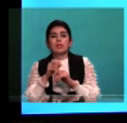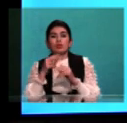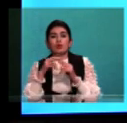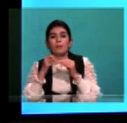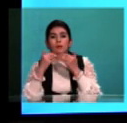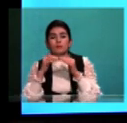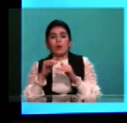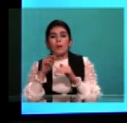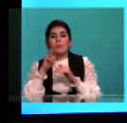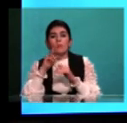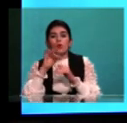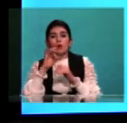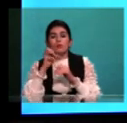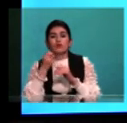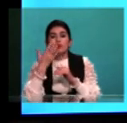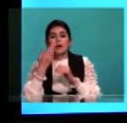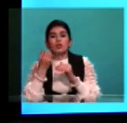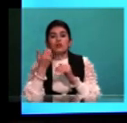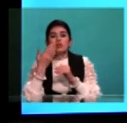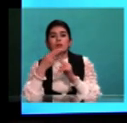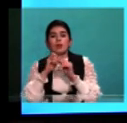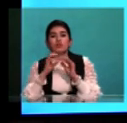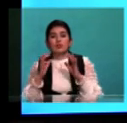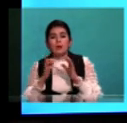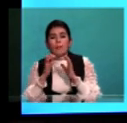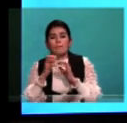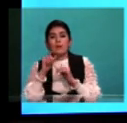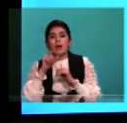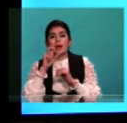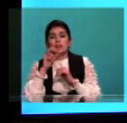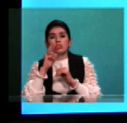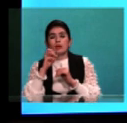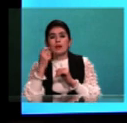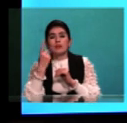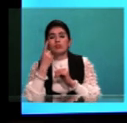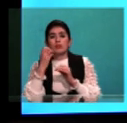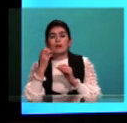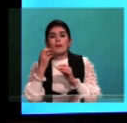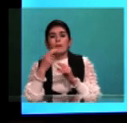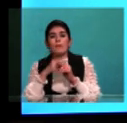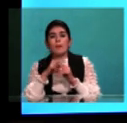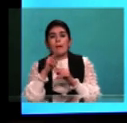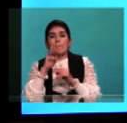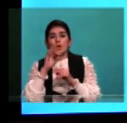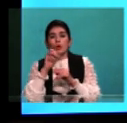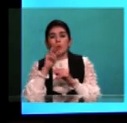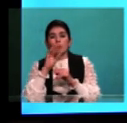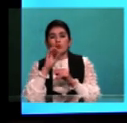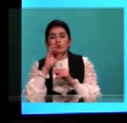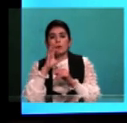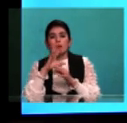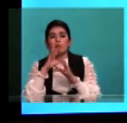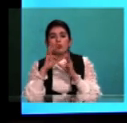Запускаем программу. Существует несколько способов защиты программы Excel. Один из способов – это меню «Пуск», «Все